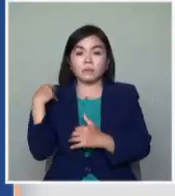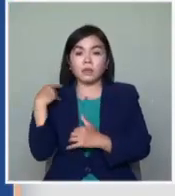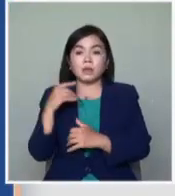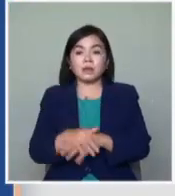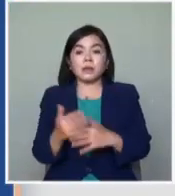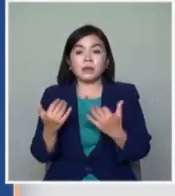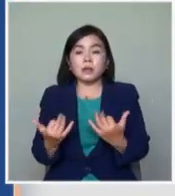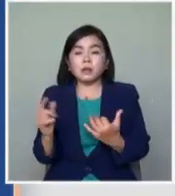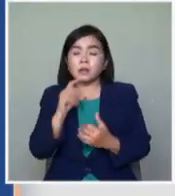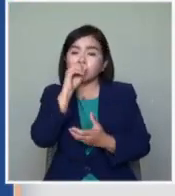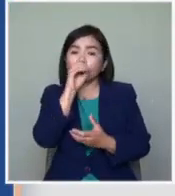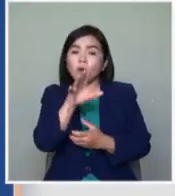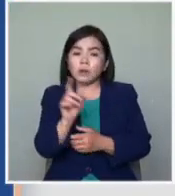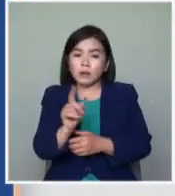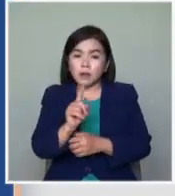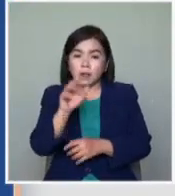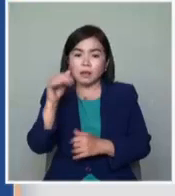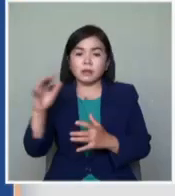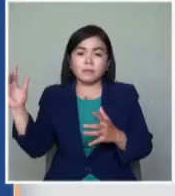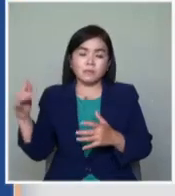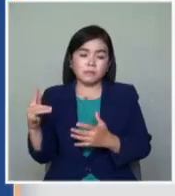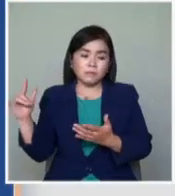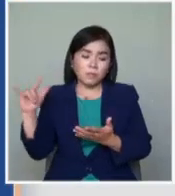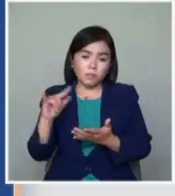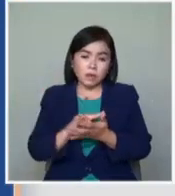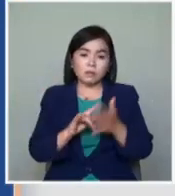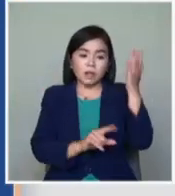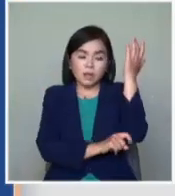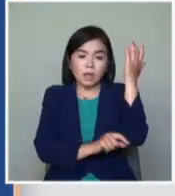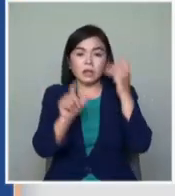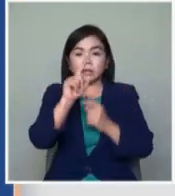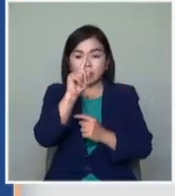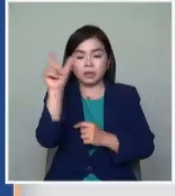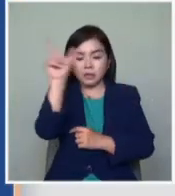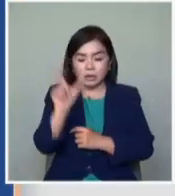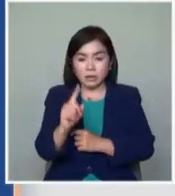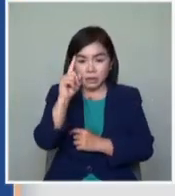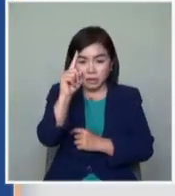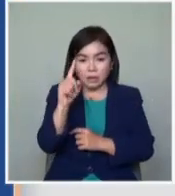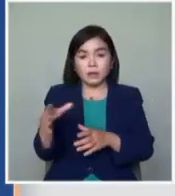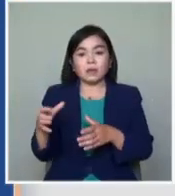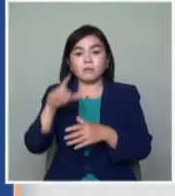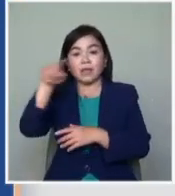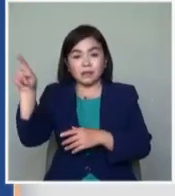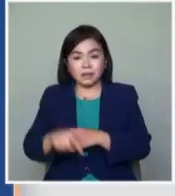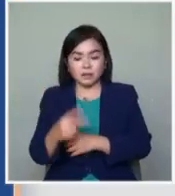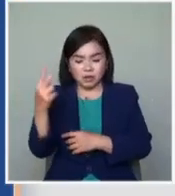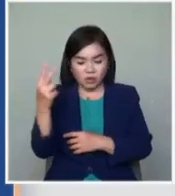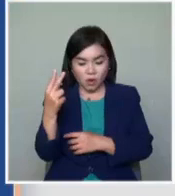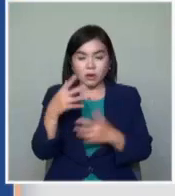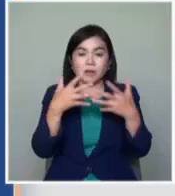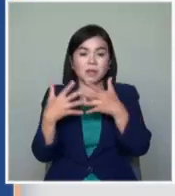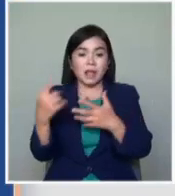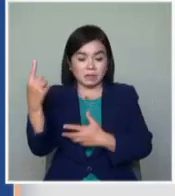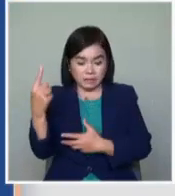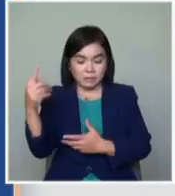ทศทั้งหมดอย่างที่เรียนคุณผู้ชมไปนะคะมาจากสิงคโปร์1รายอิตาลี1รายแล้วก็สหราชอาณาจักร2รายรวมถึงสหรัฐอเมริก